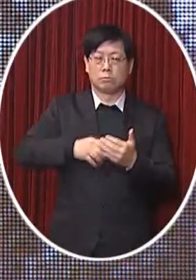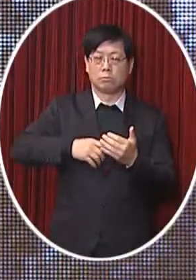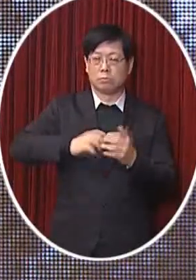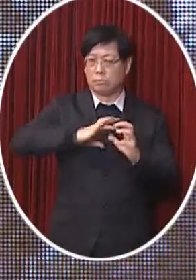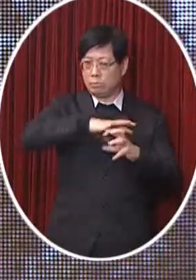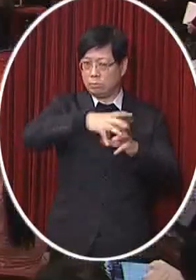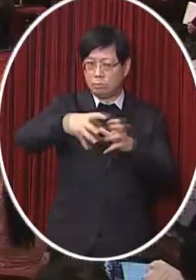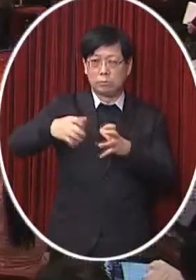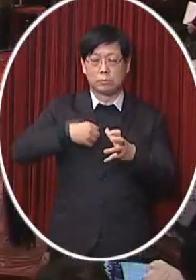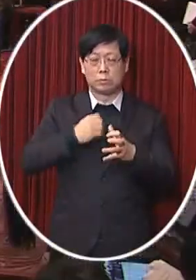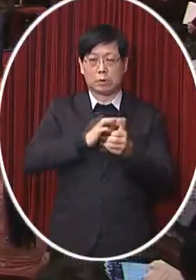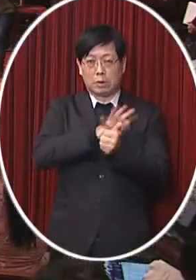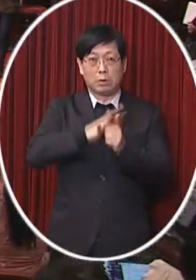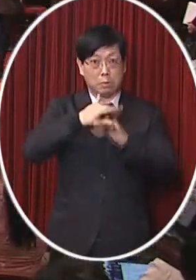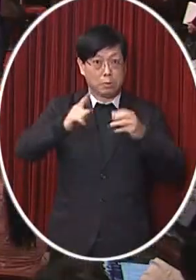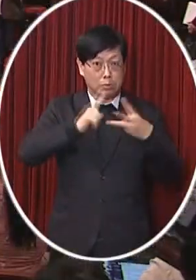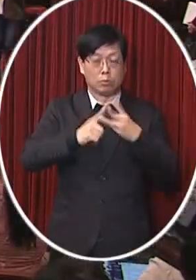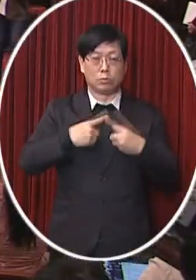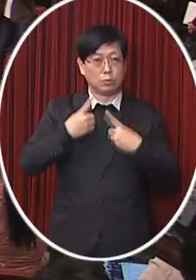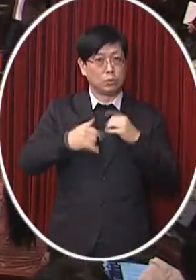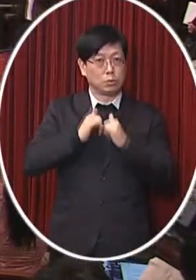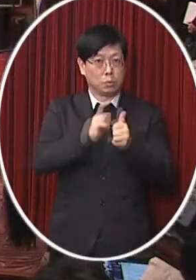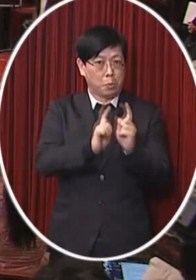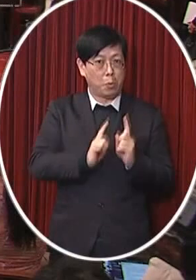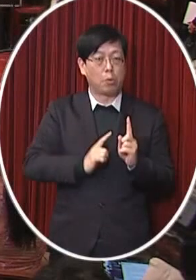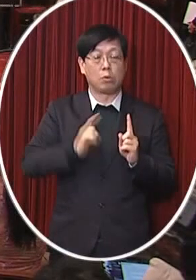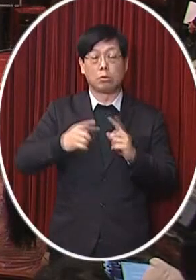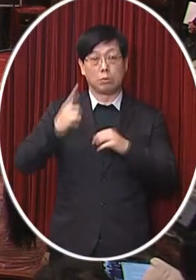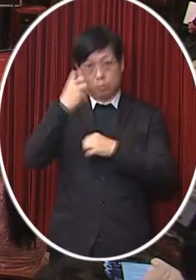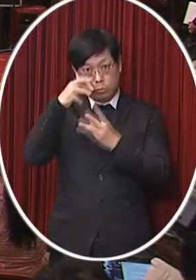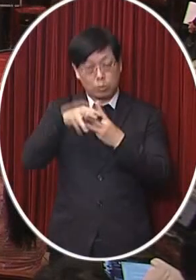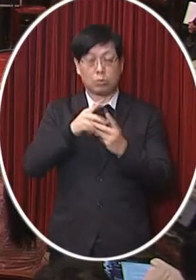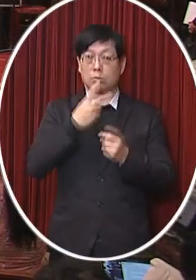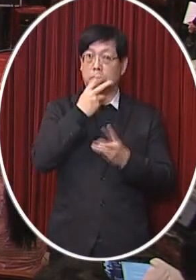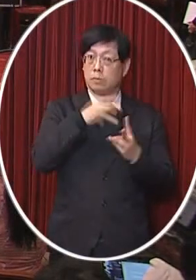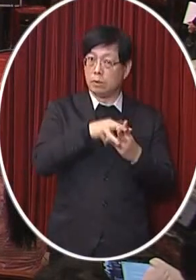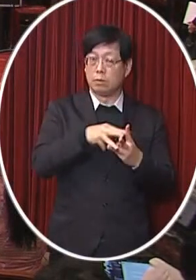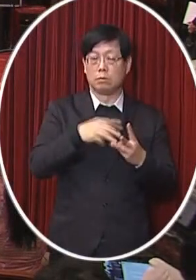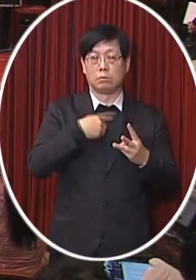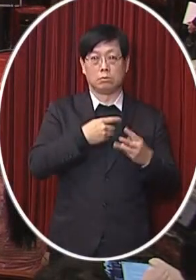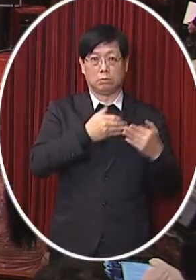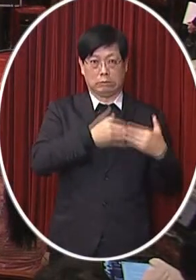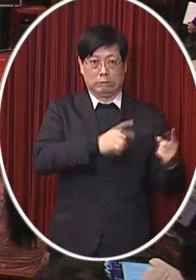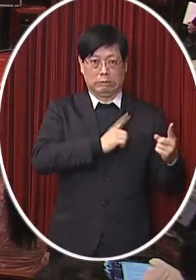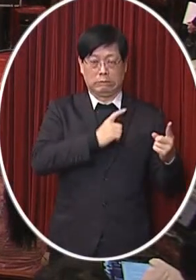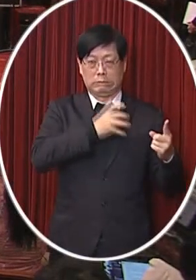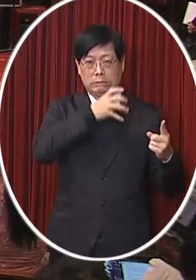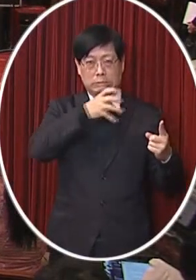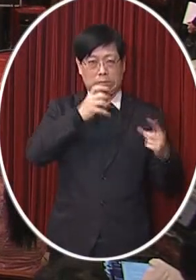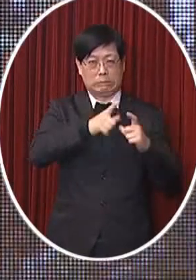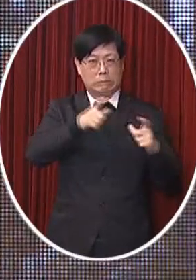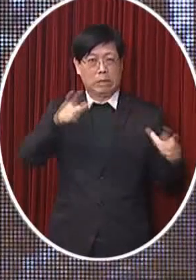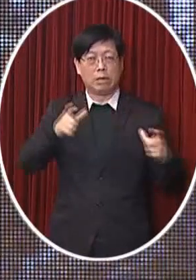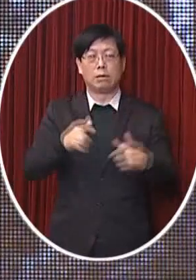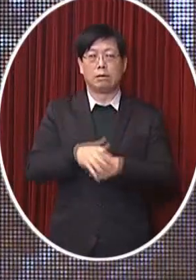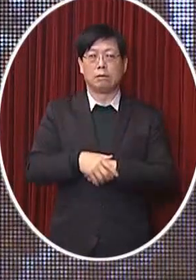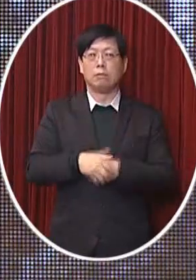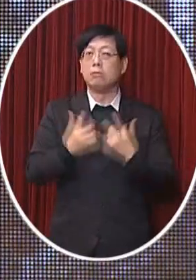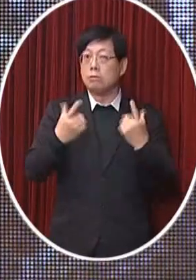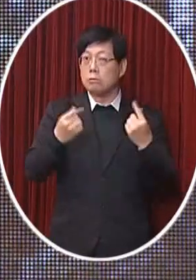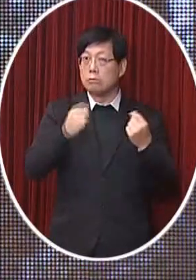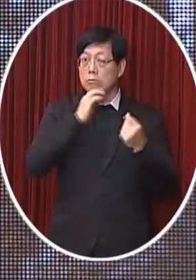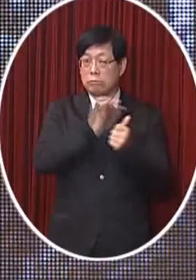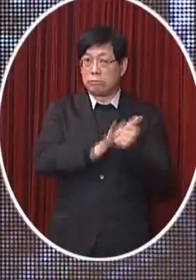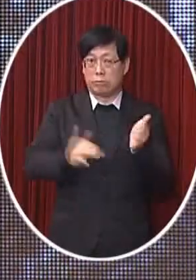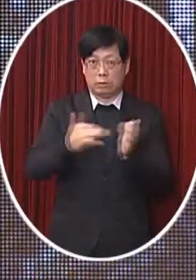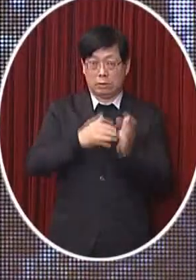界爱好民主自由的人们。不只是欧洲，在亚洲，中国的扩张也持续